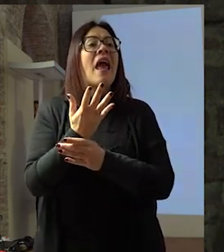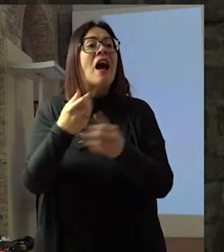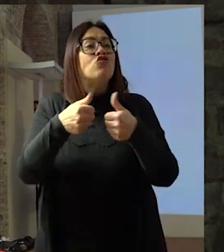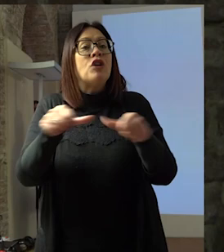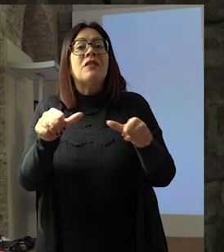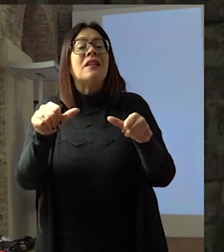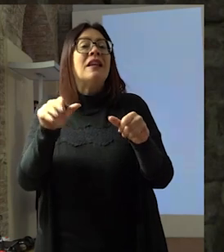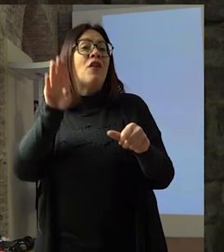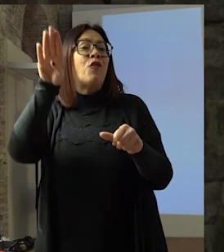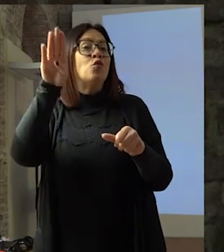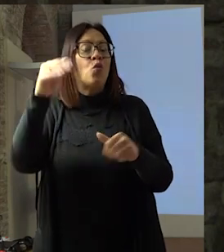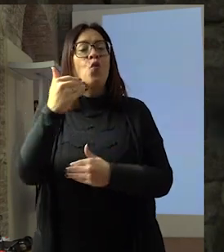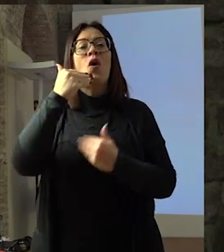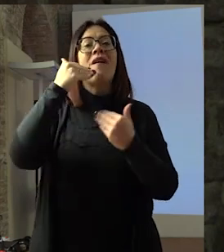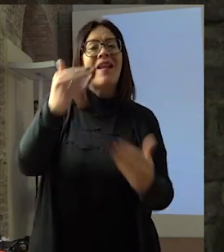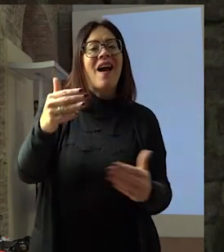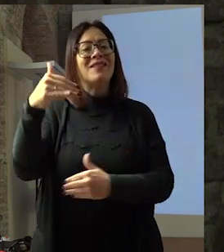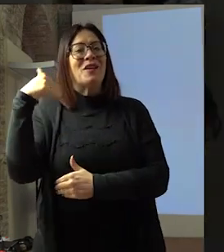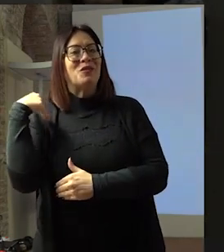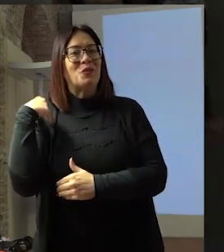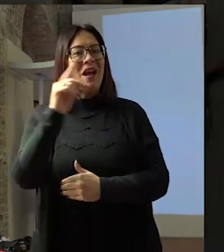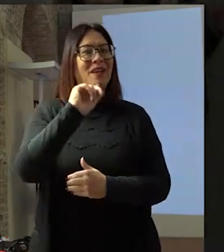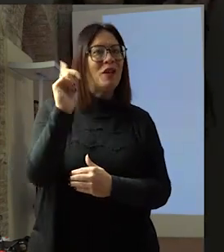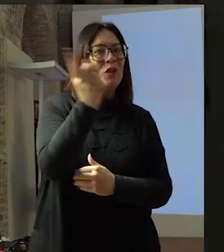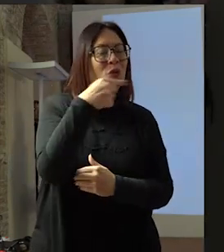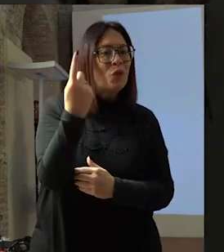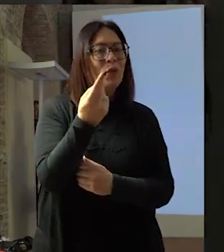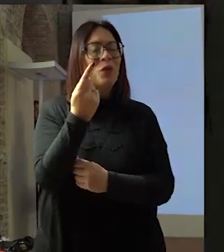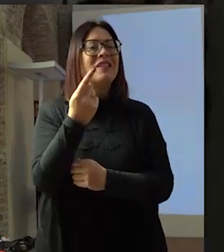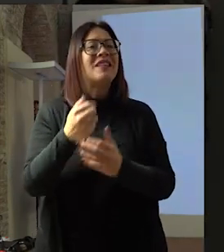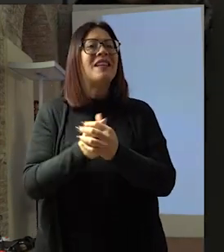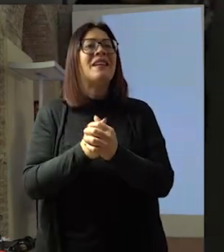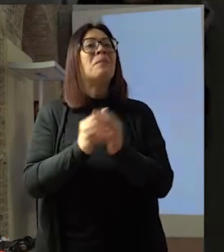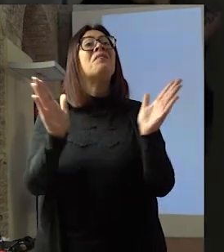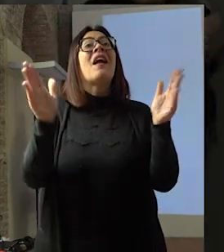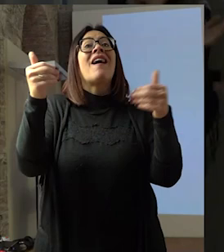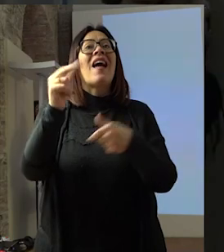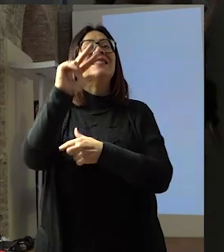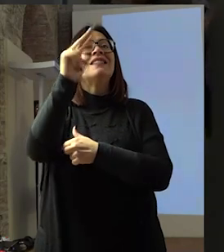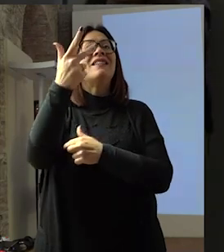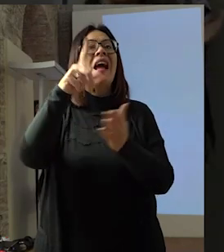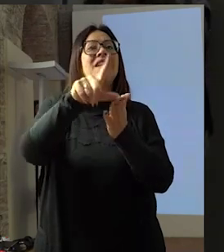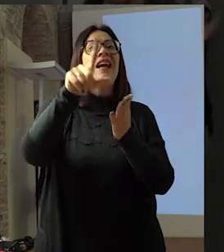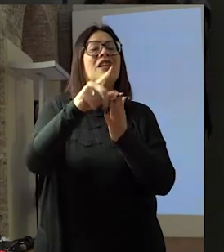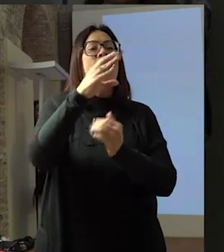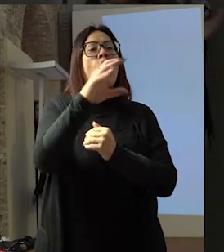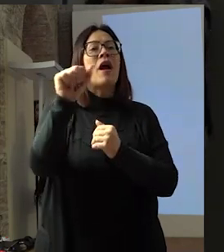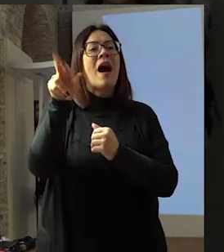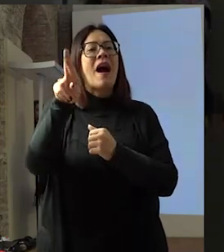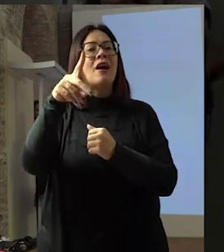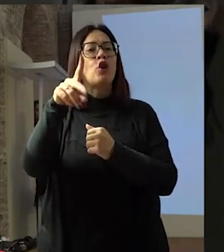Ringrazio tutti gli studenti e le studentesse della classe terza del liceo Carducci